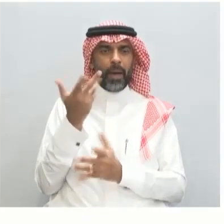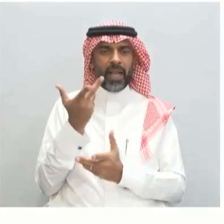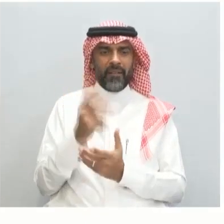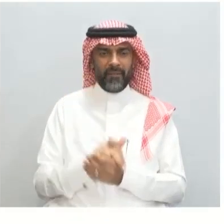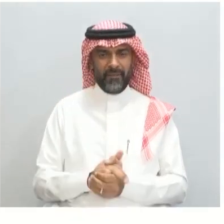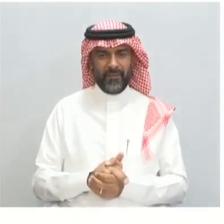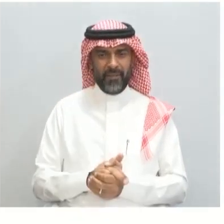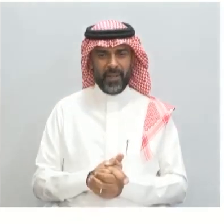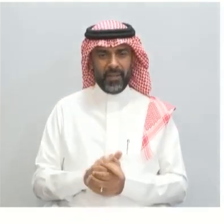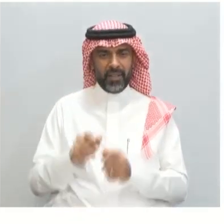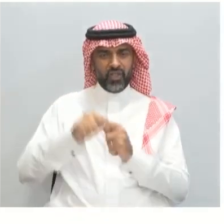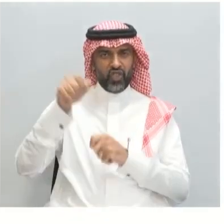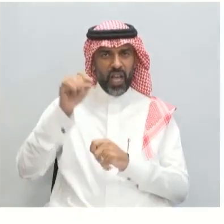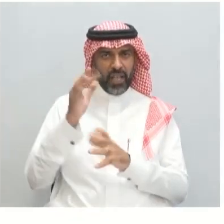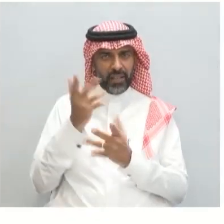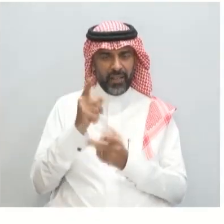السيكرومتر